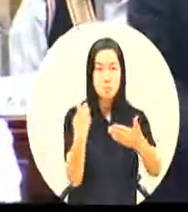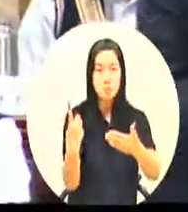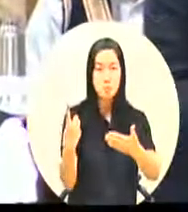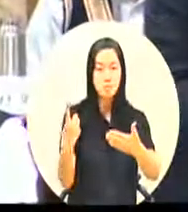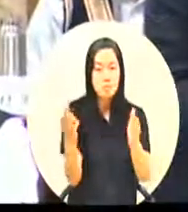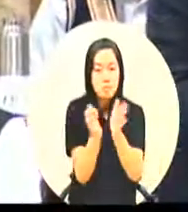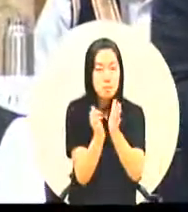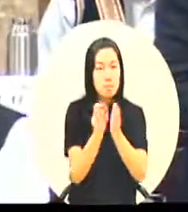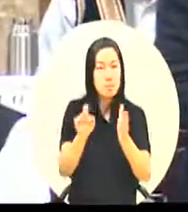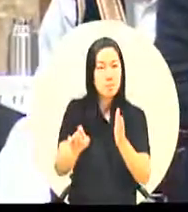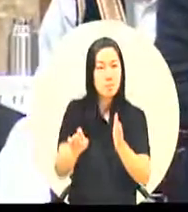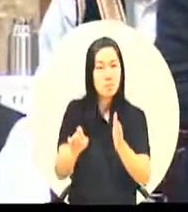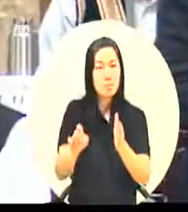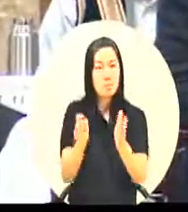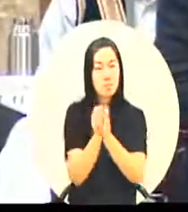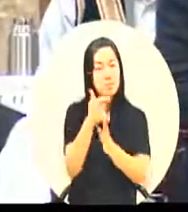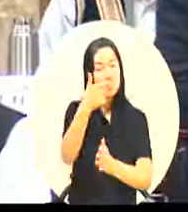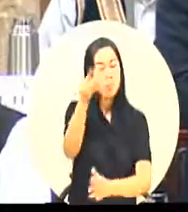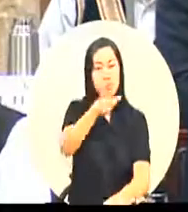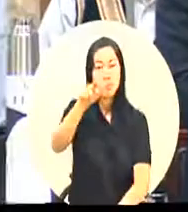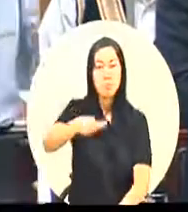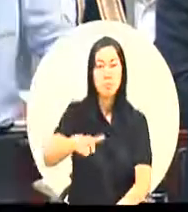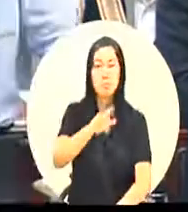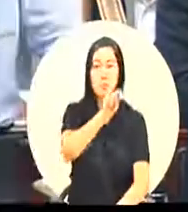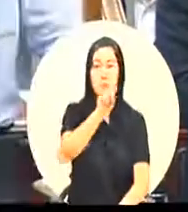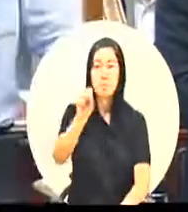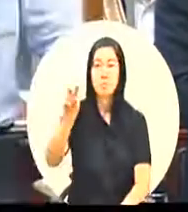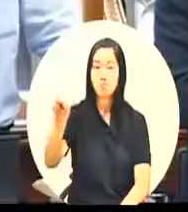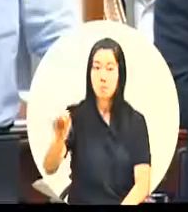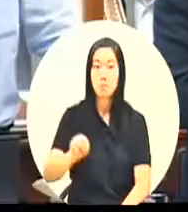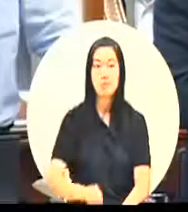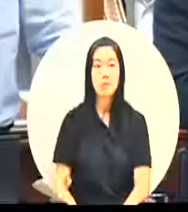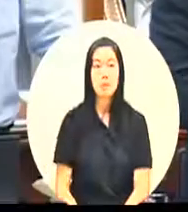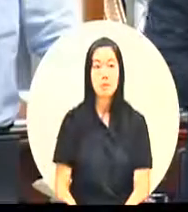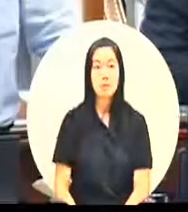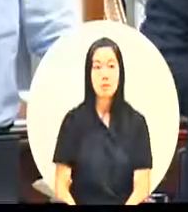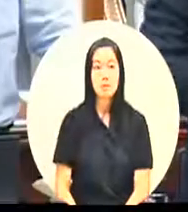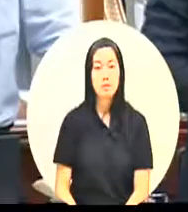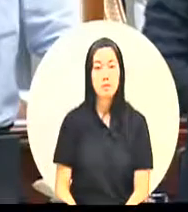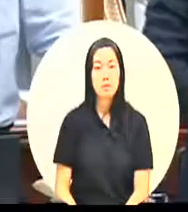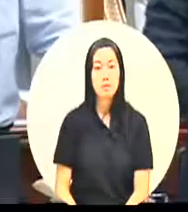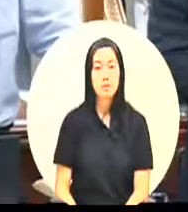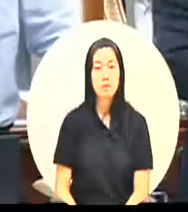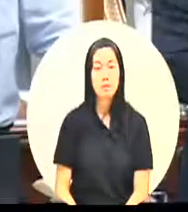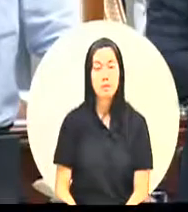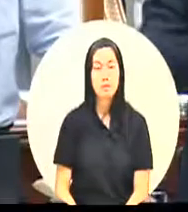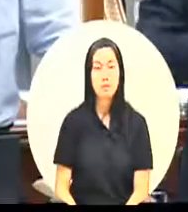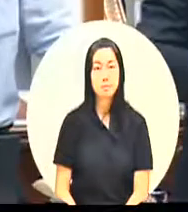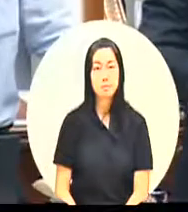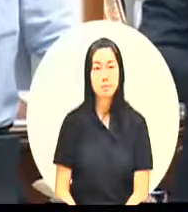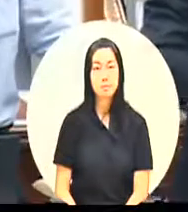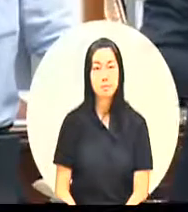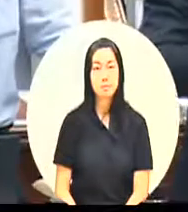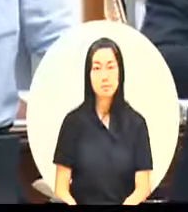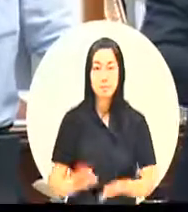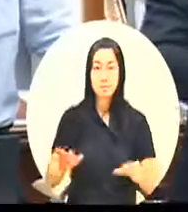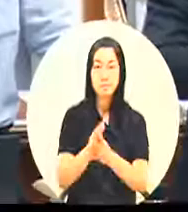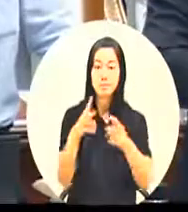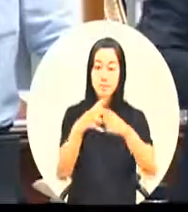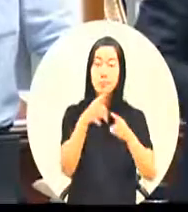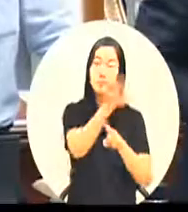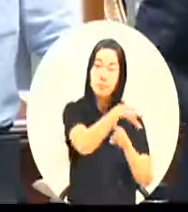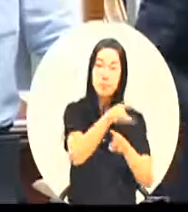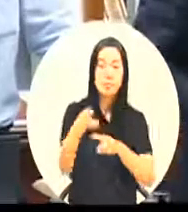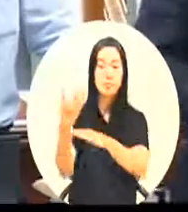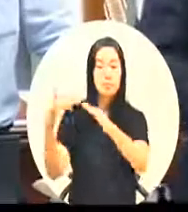需要到6000公吨。也就是说，如果是说我们只要呢，我们的小农跟我们的学